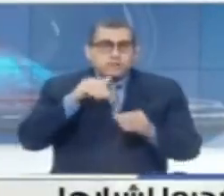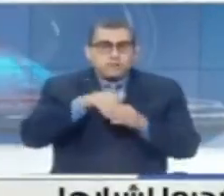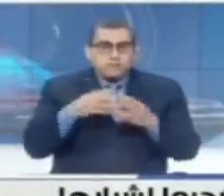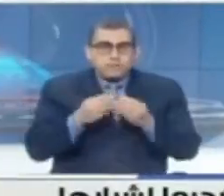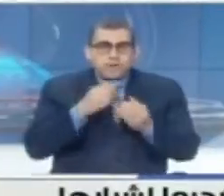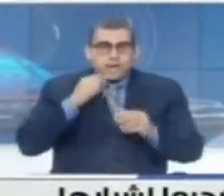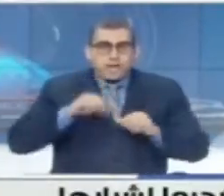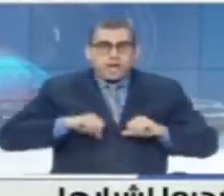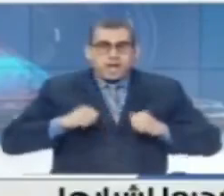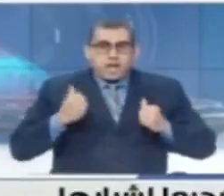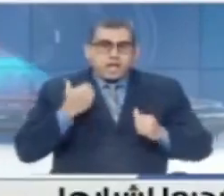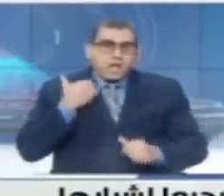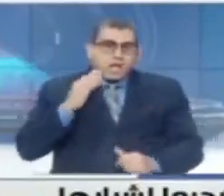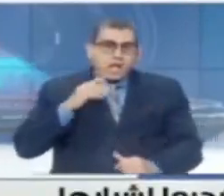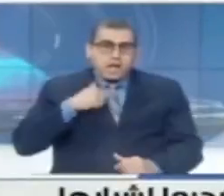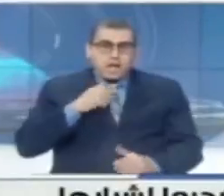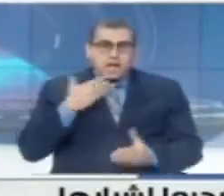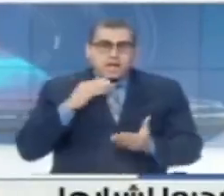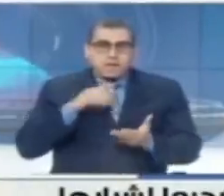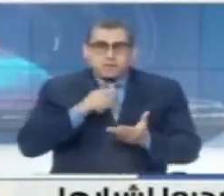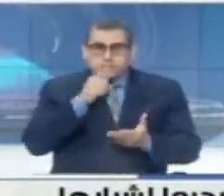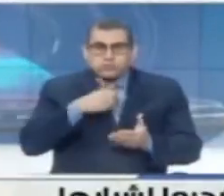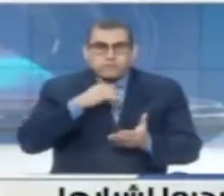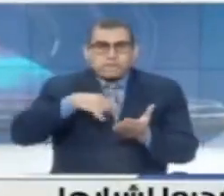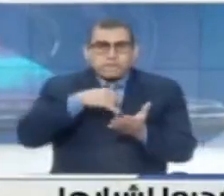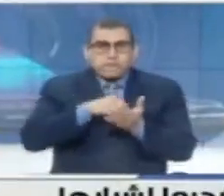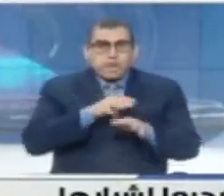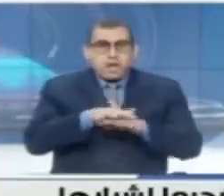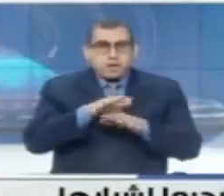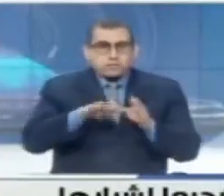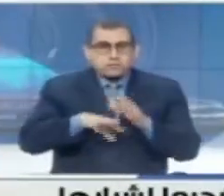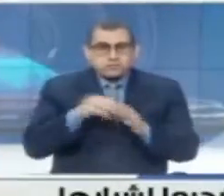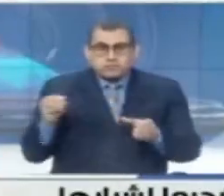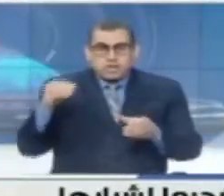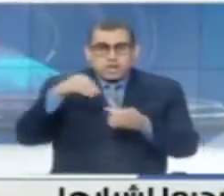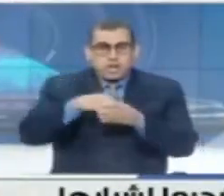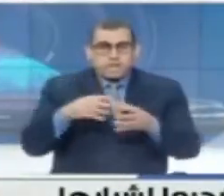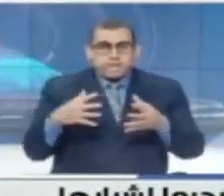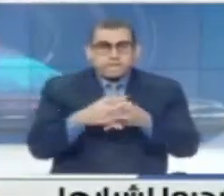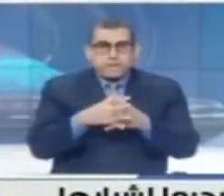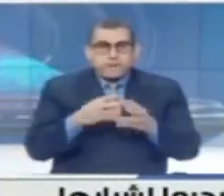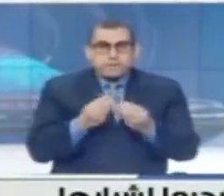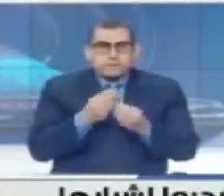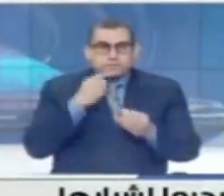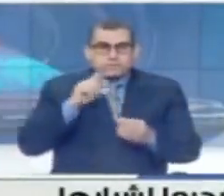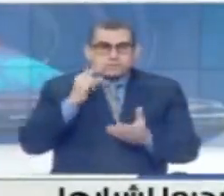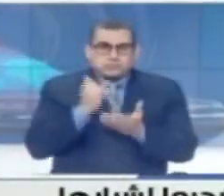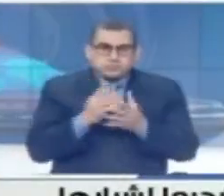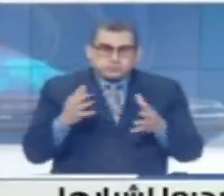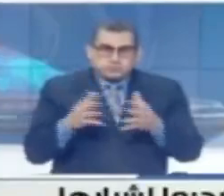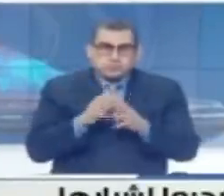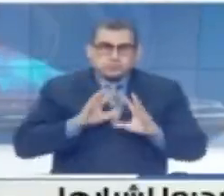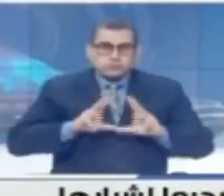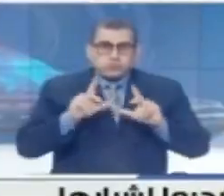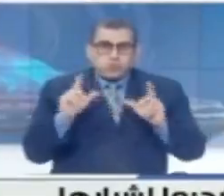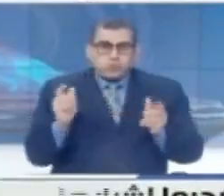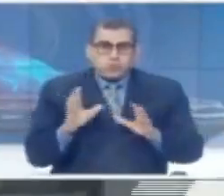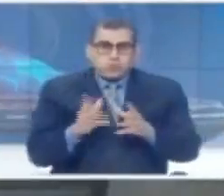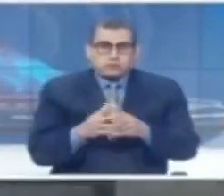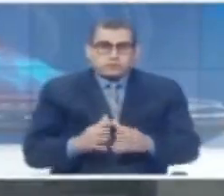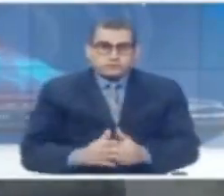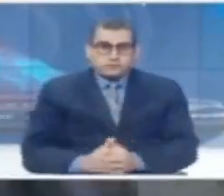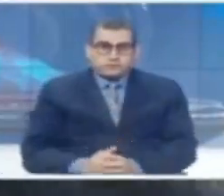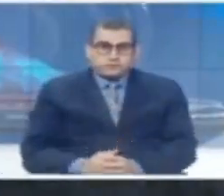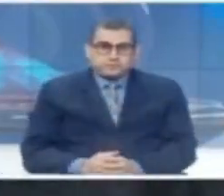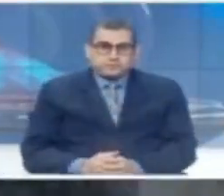حياة كريمة، بالإضافة إلى مركز أسوان الذي تم إدراجه مؤخرا ضمن المبادرة الرئاسية.